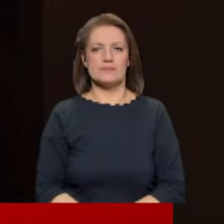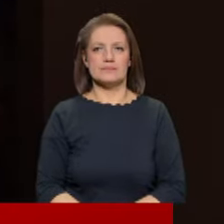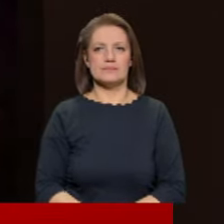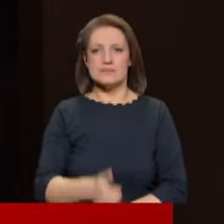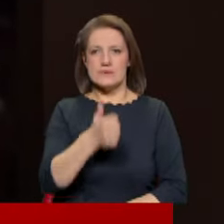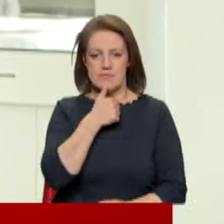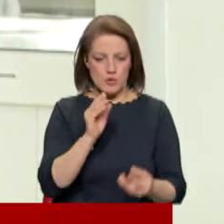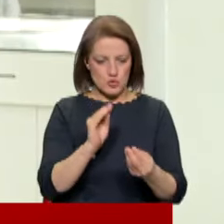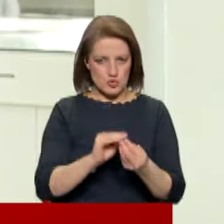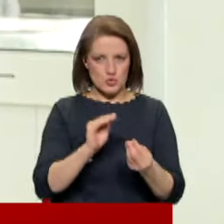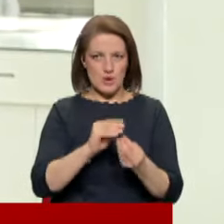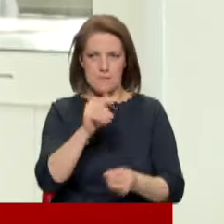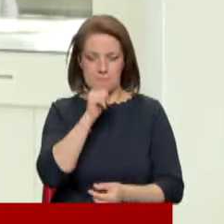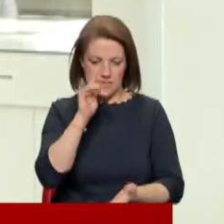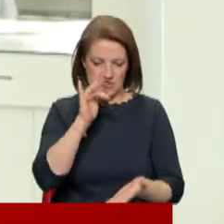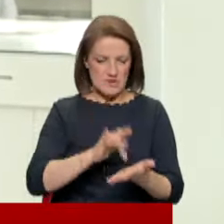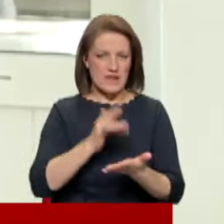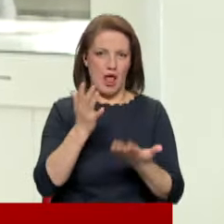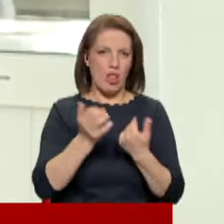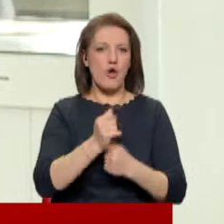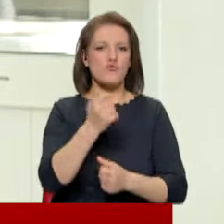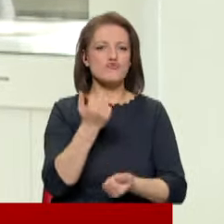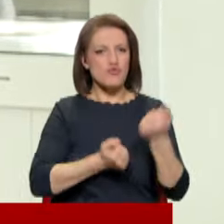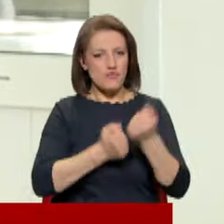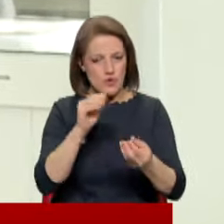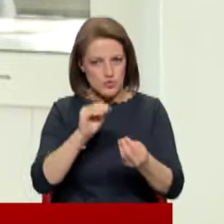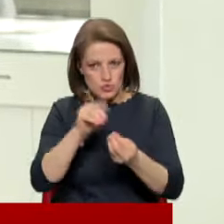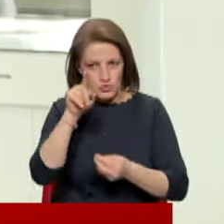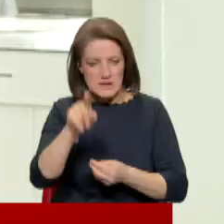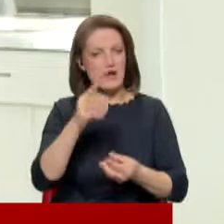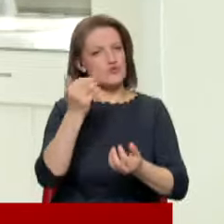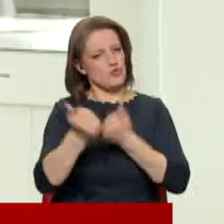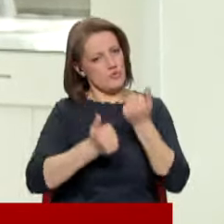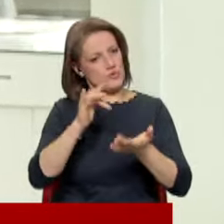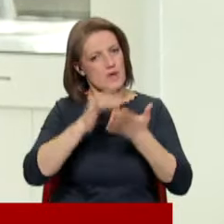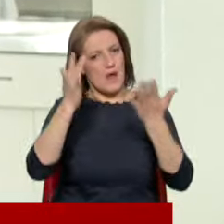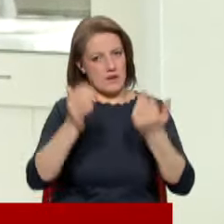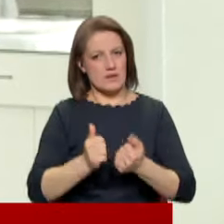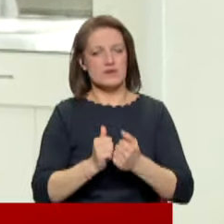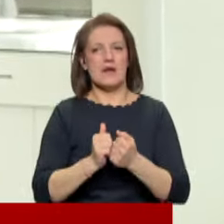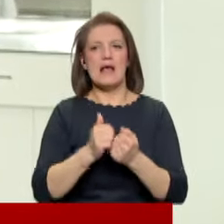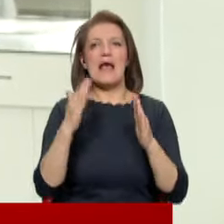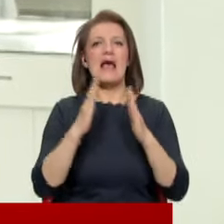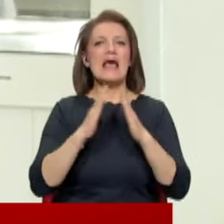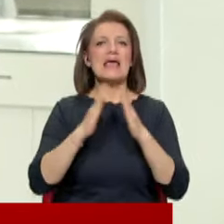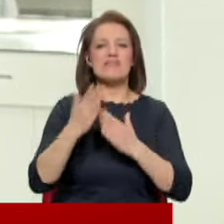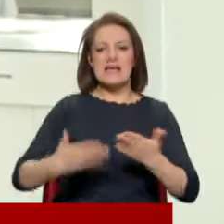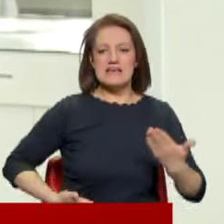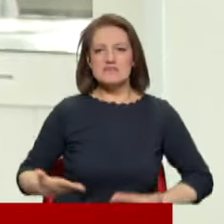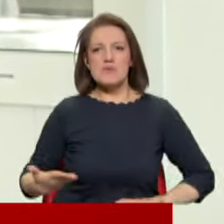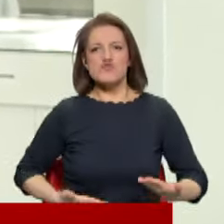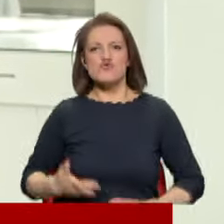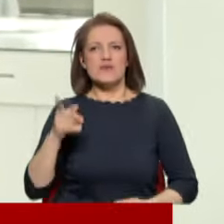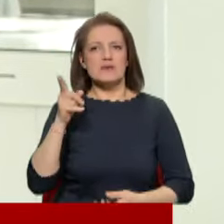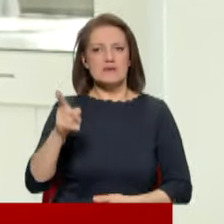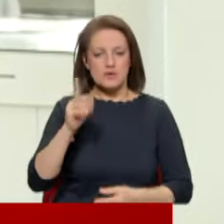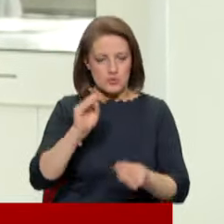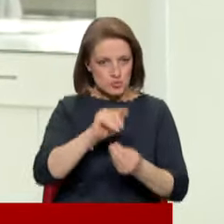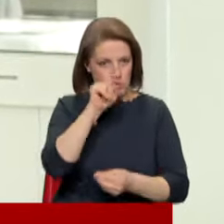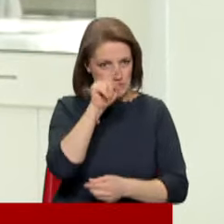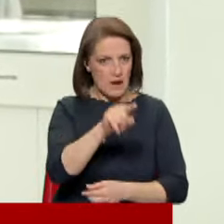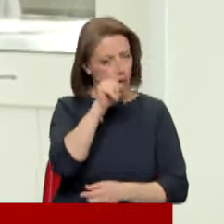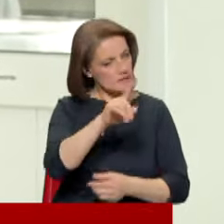Baba suçluysa baba da cezasını alacak. Şoför suçluysa şoförü de ceza alacak. Evdeki hizmetçileri